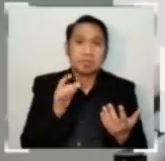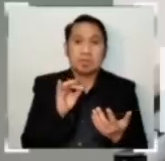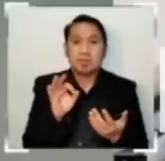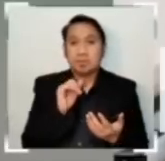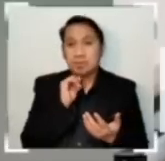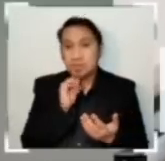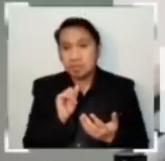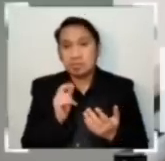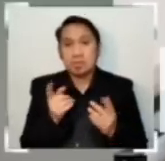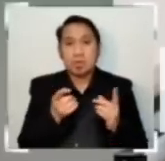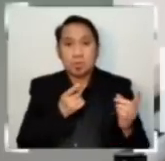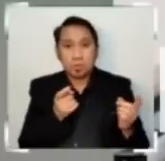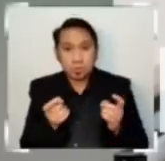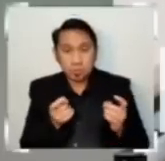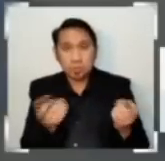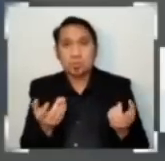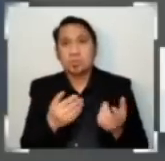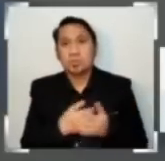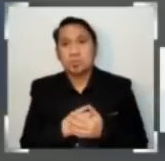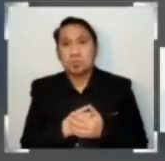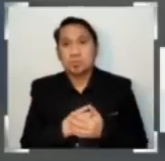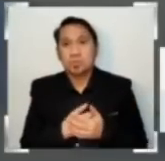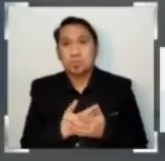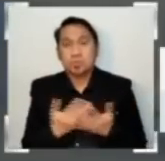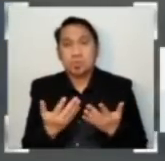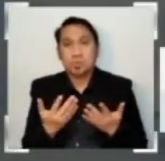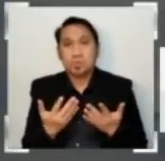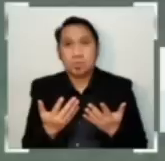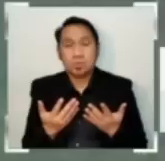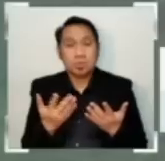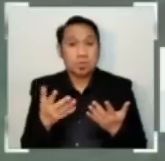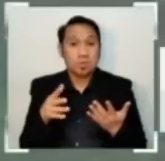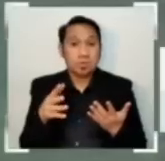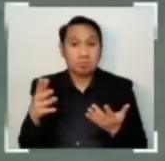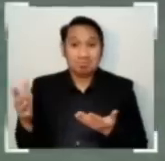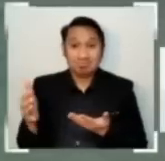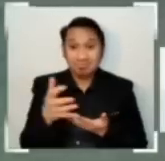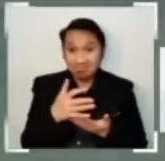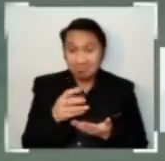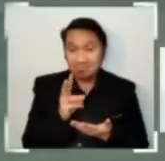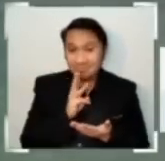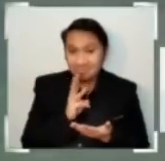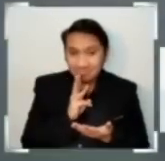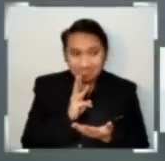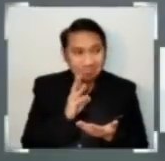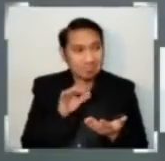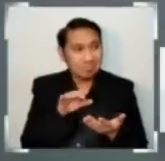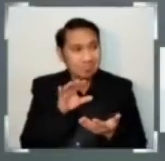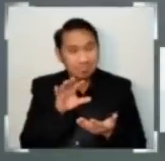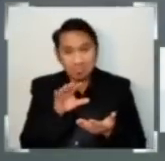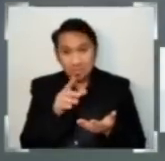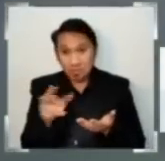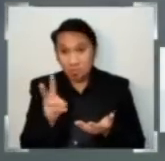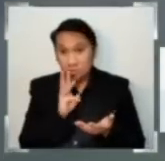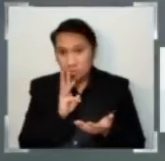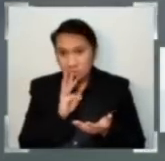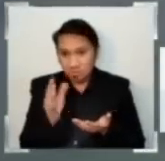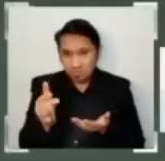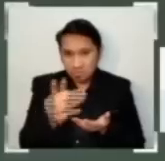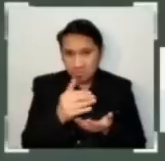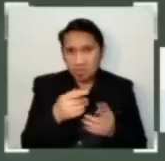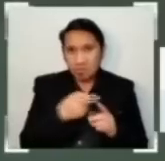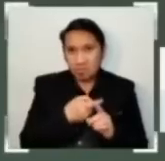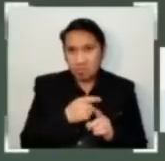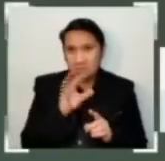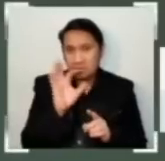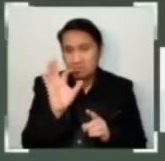nakokontrol, parang everything is possible. Ang mga kinolektang water samples ng Bureau of Fisheries and Aquatic Resources mula sa 9 na bayan ng